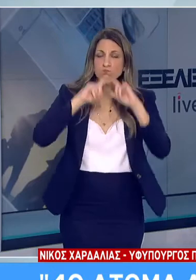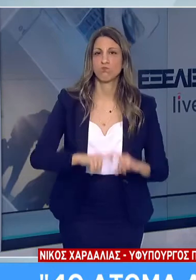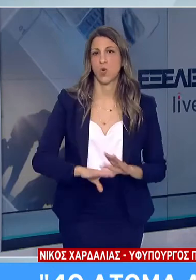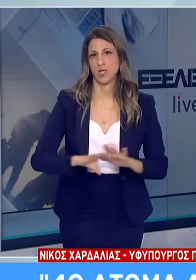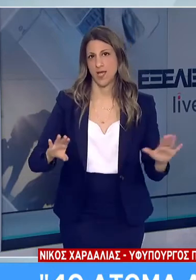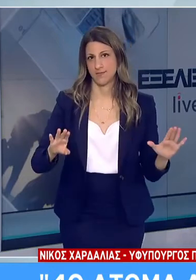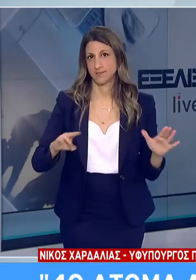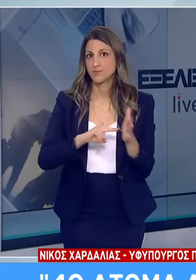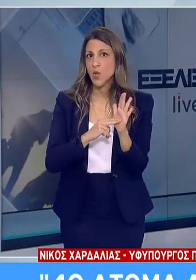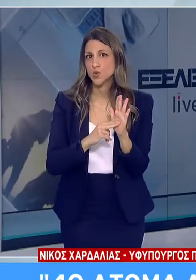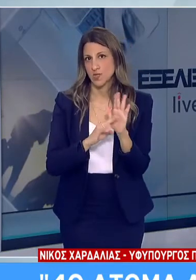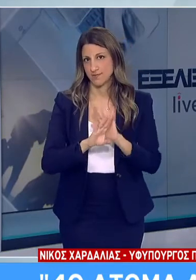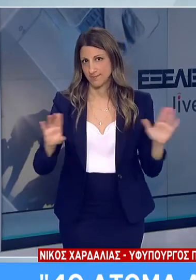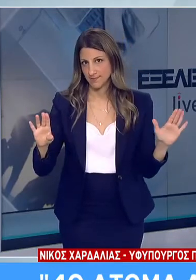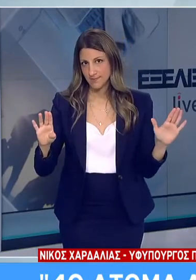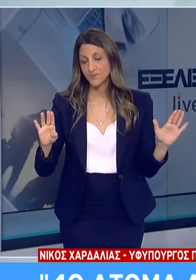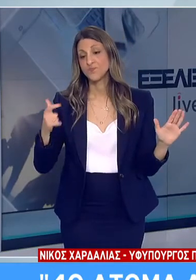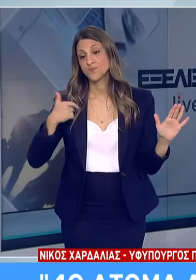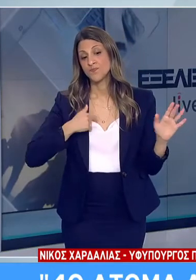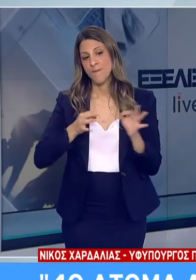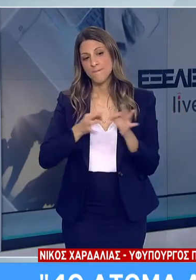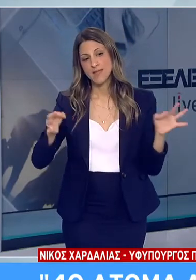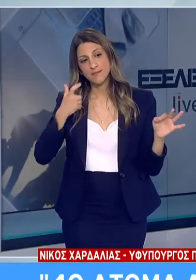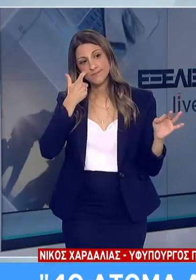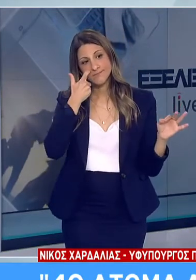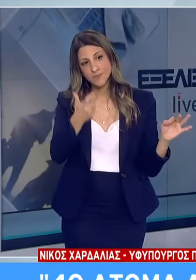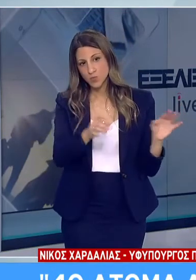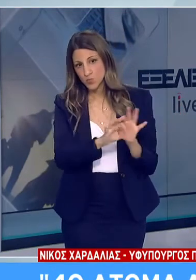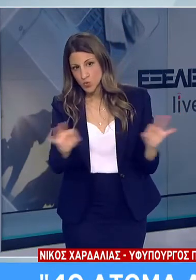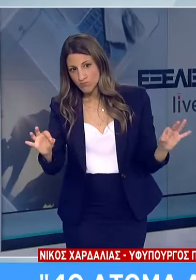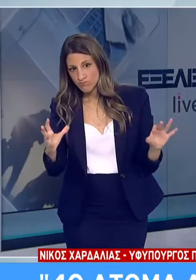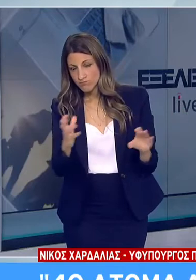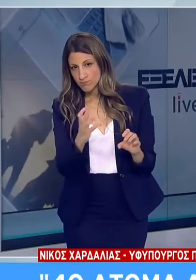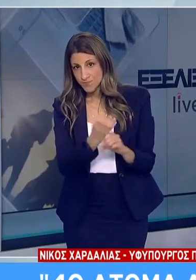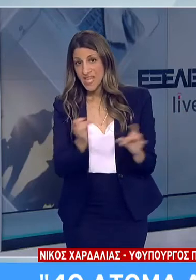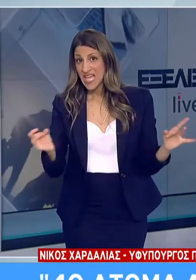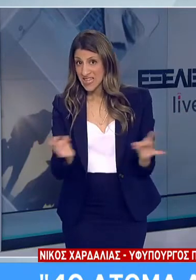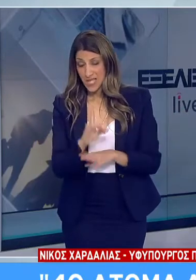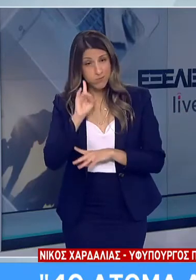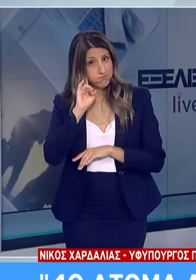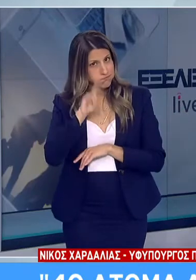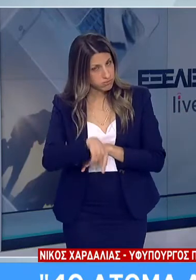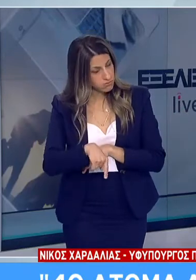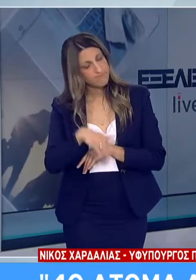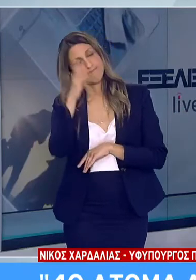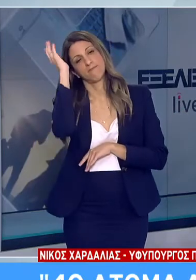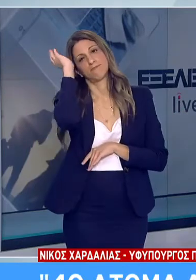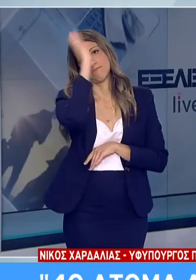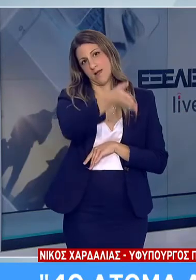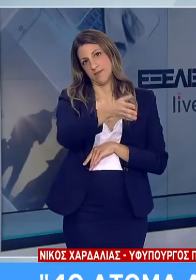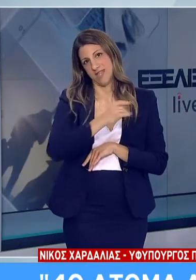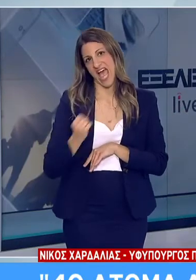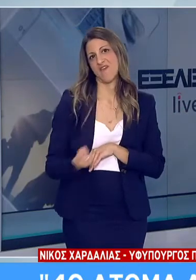περάσουμε με επιτυχία. Γι' αυτό τα μέτρα θα περιφρουρηθούν και θα ελεγχθούν με αυστηρότητα και τα πρόστιμα και κυρώσεις σε περίπτωση παράβασης θα είναι